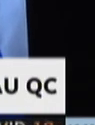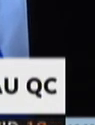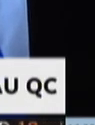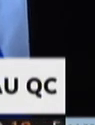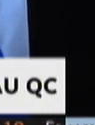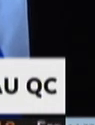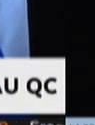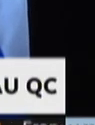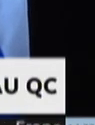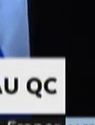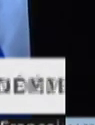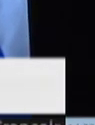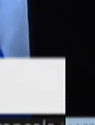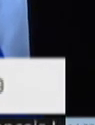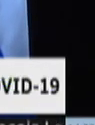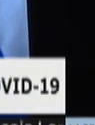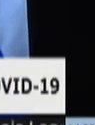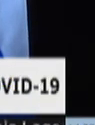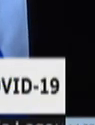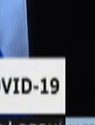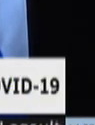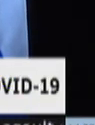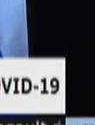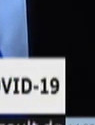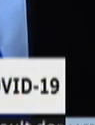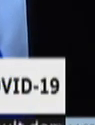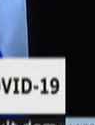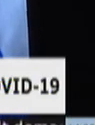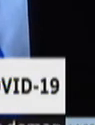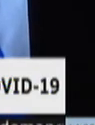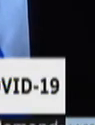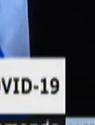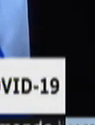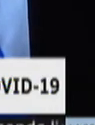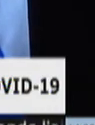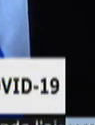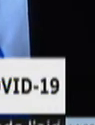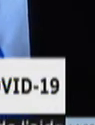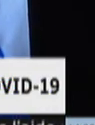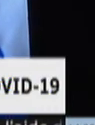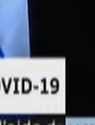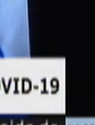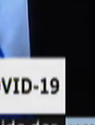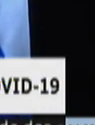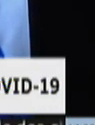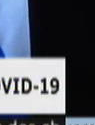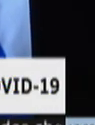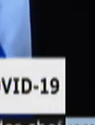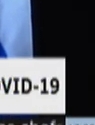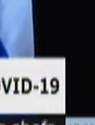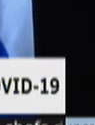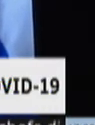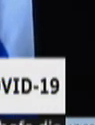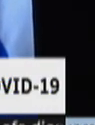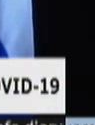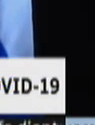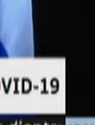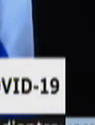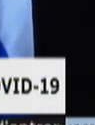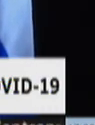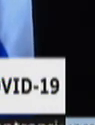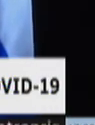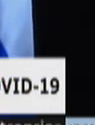la population de la situation sur la COVID-19. Nous allons le faire régulièrement et ce, tout